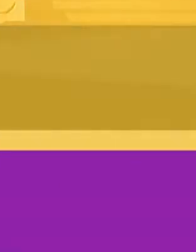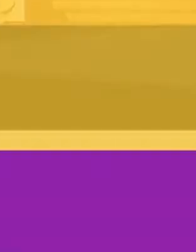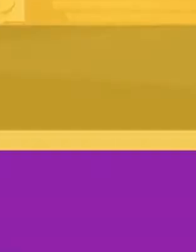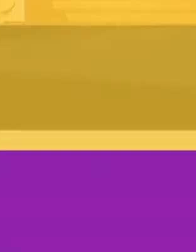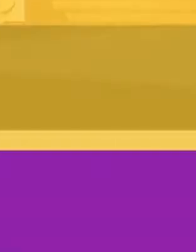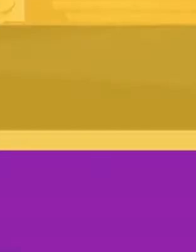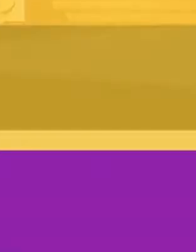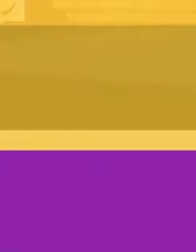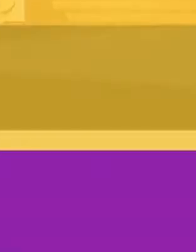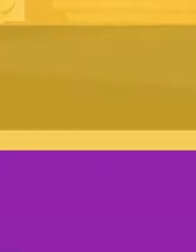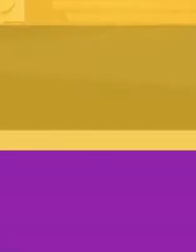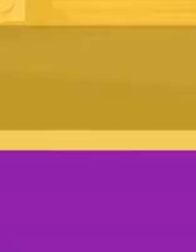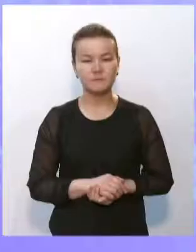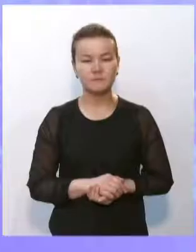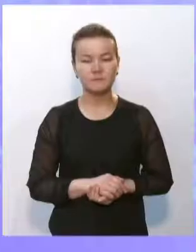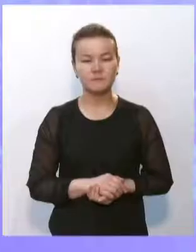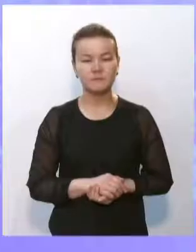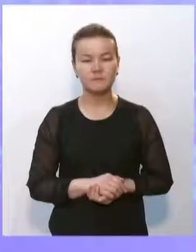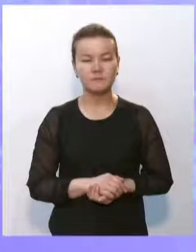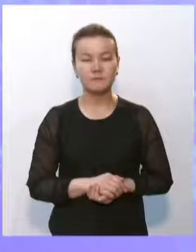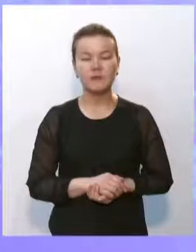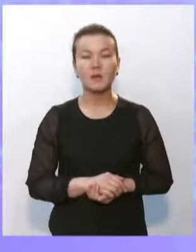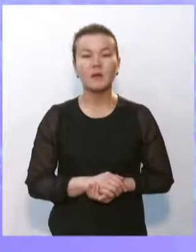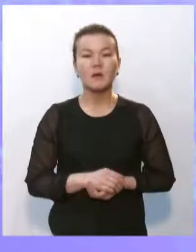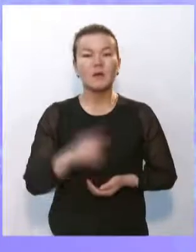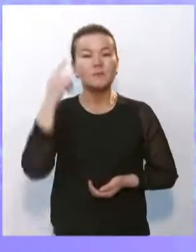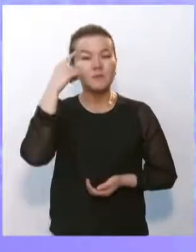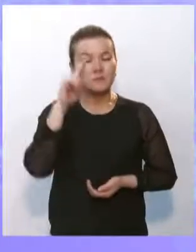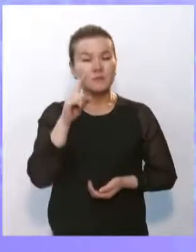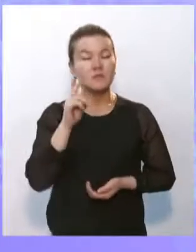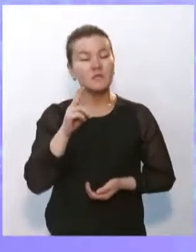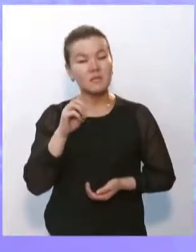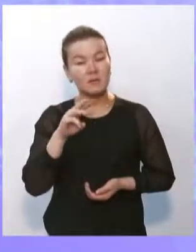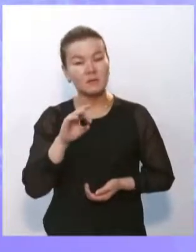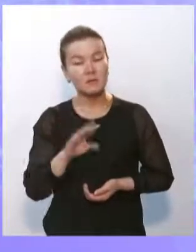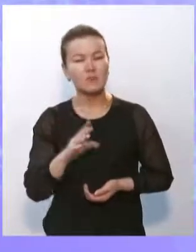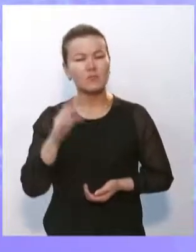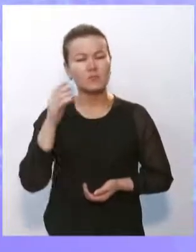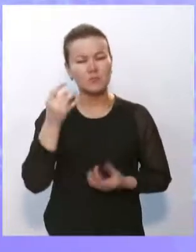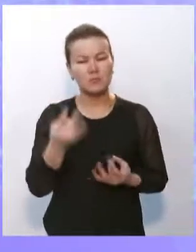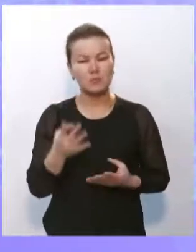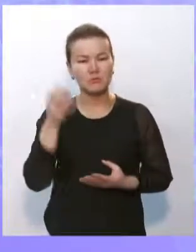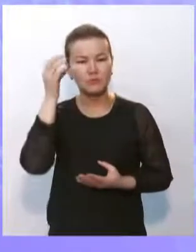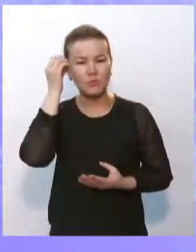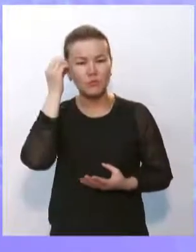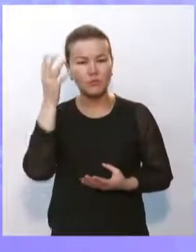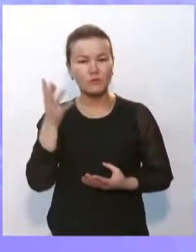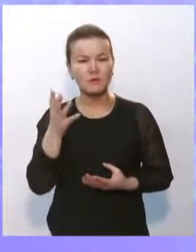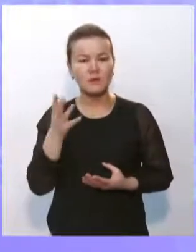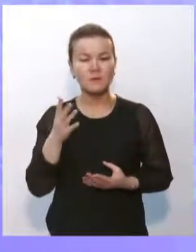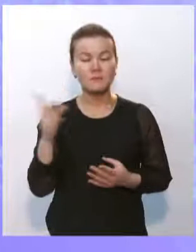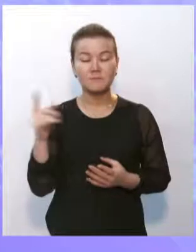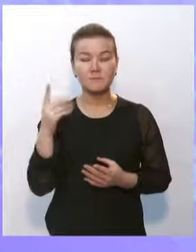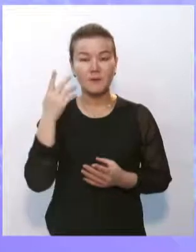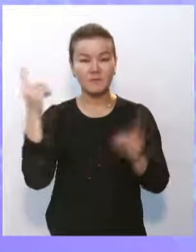день ему рак придумано кем-то просто и мудро при встрече здороваться